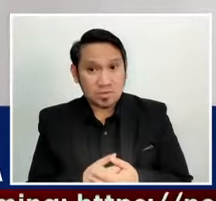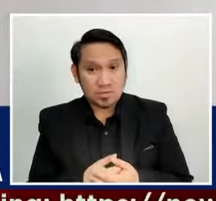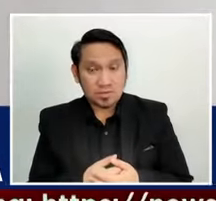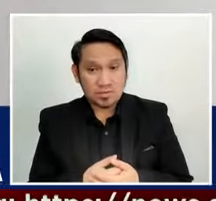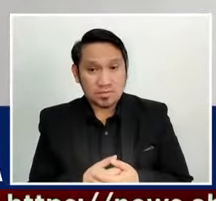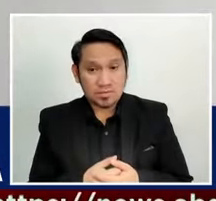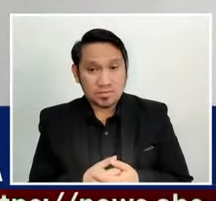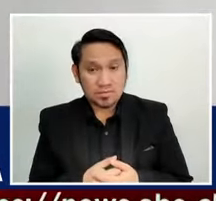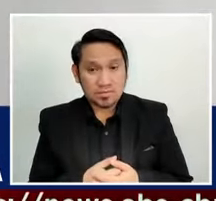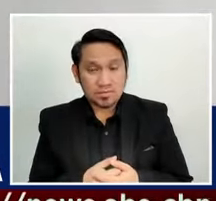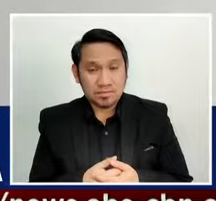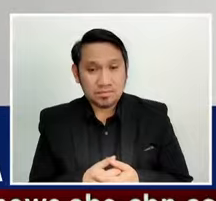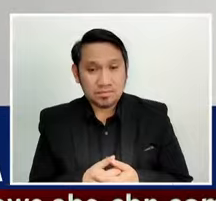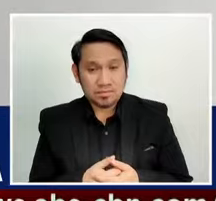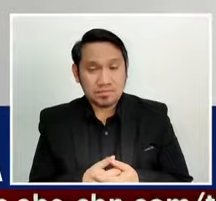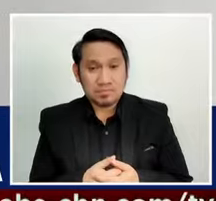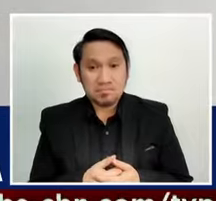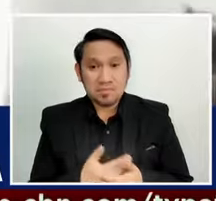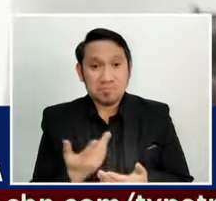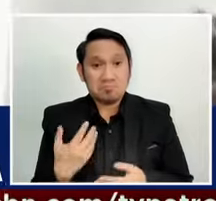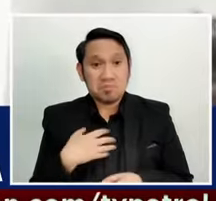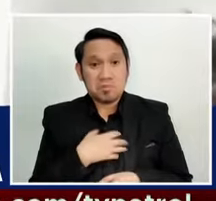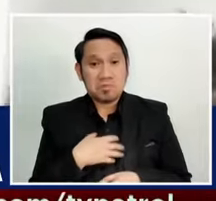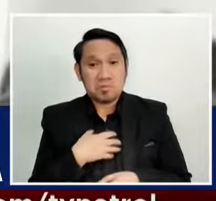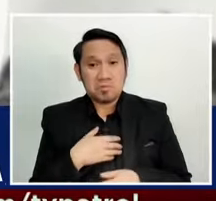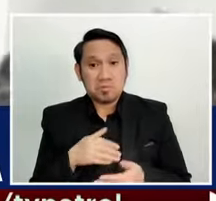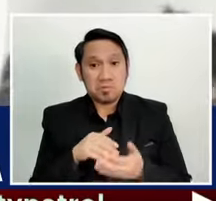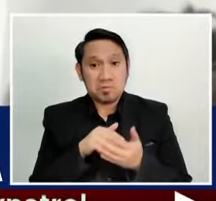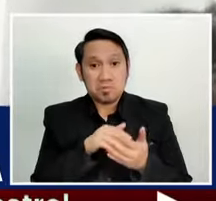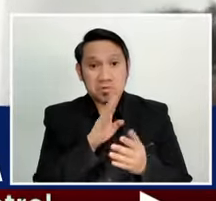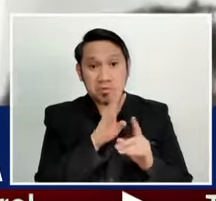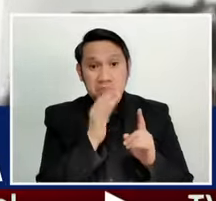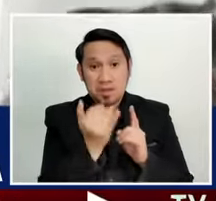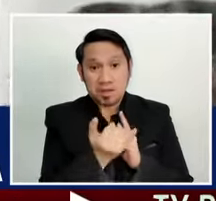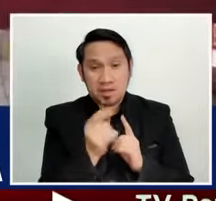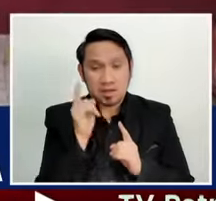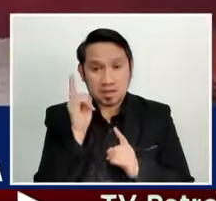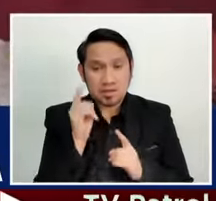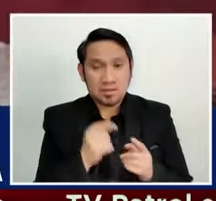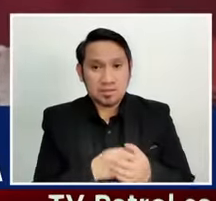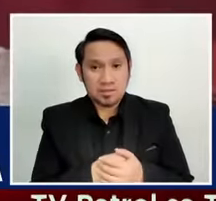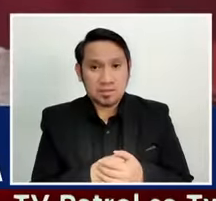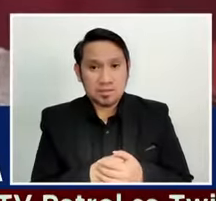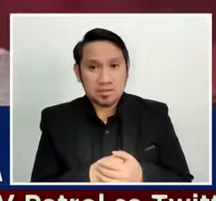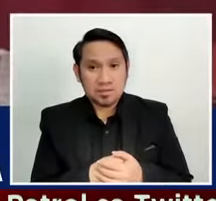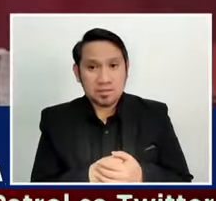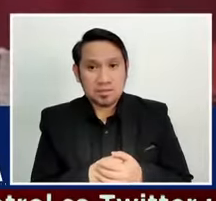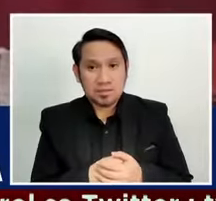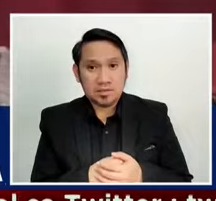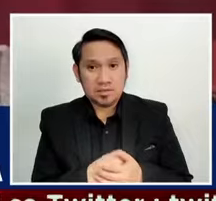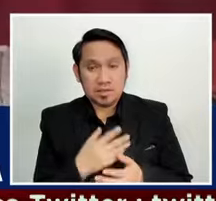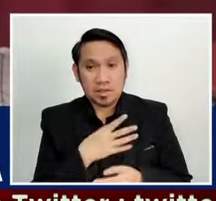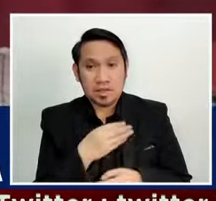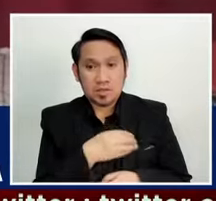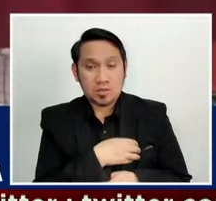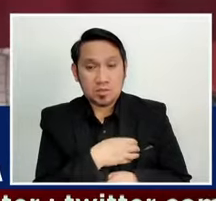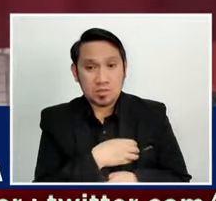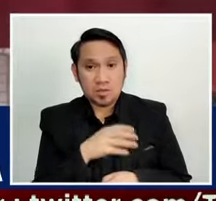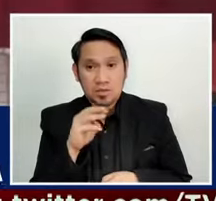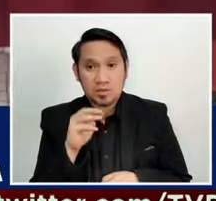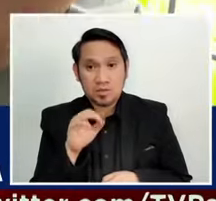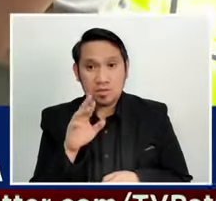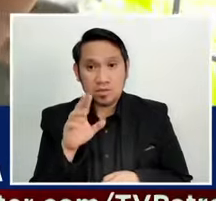Ruiz. Binasura naman ang mga reklamo laban kina Barangay 7 Chairman Jimmy Patal at sa pulis na si Maria